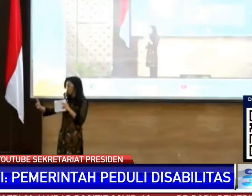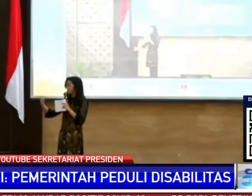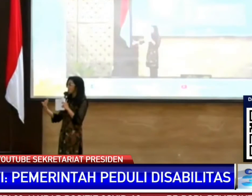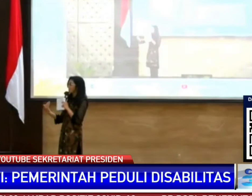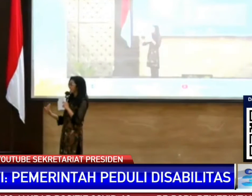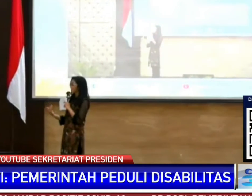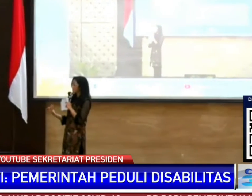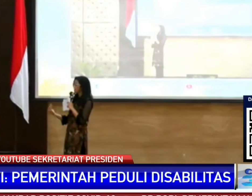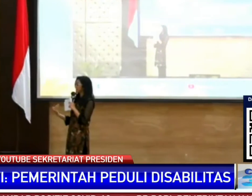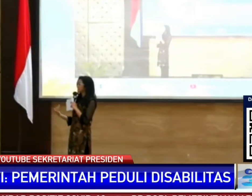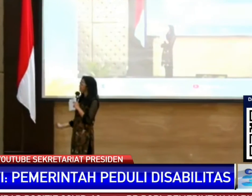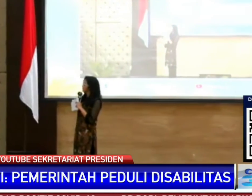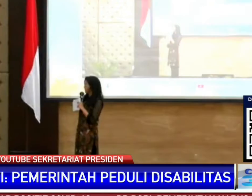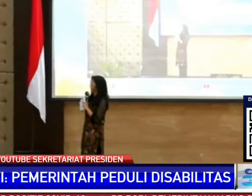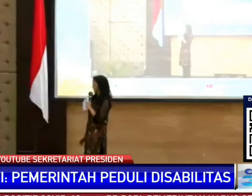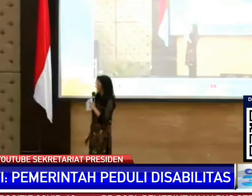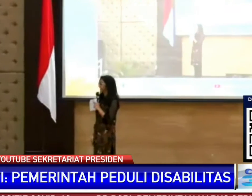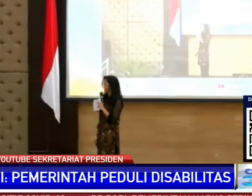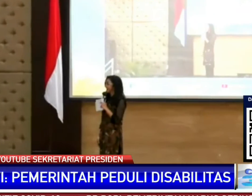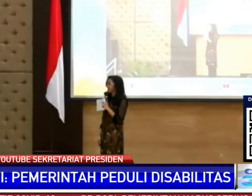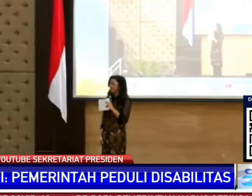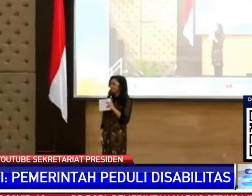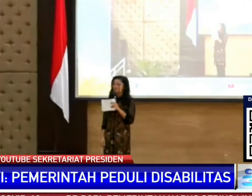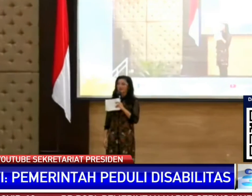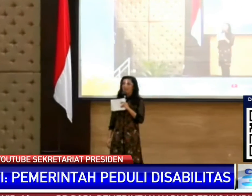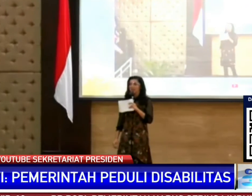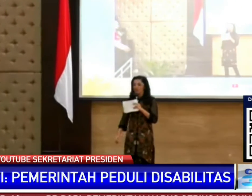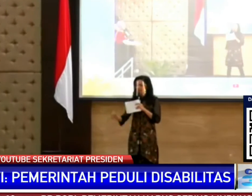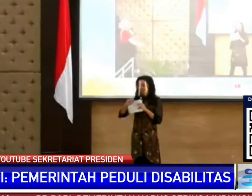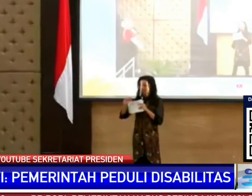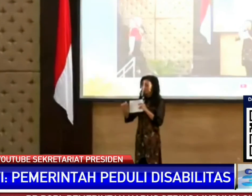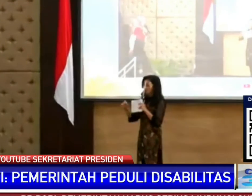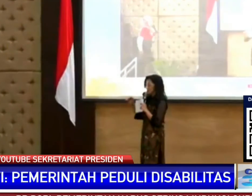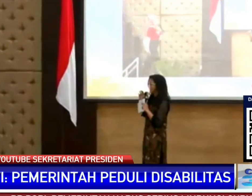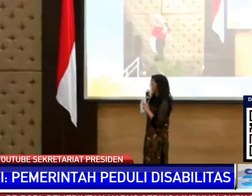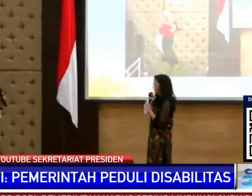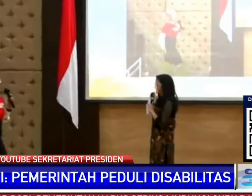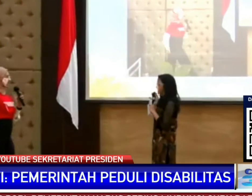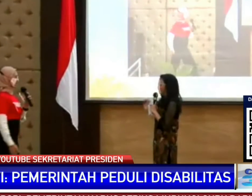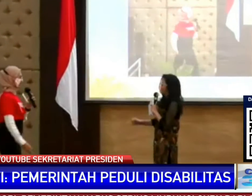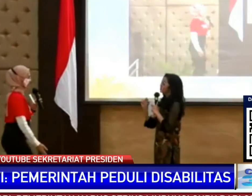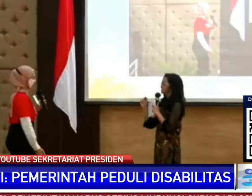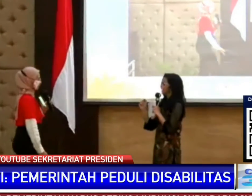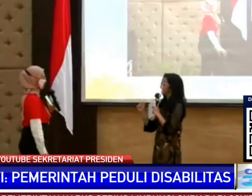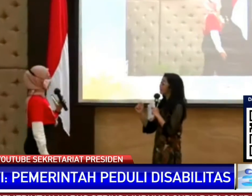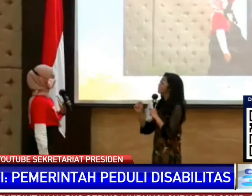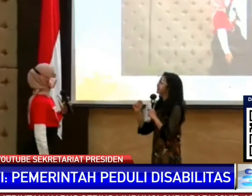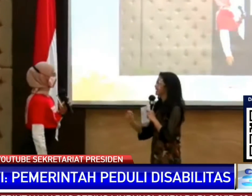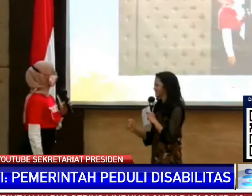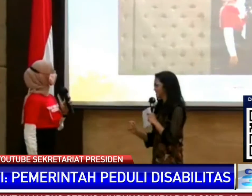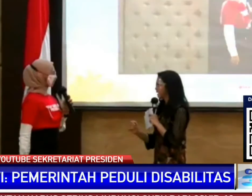disabilitas, seperti aturan terkait evaluasi terhadap penghormatan, perlindungan, dan pemenuhan hak penyandang